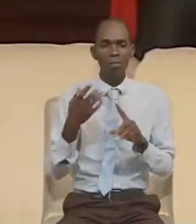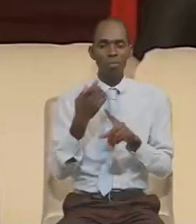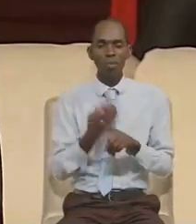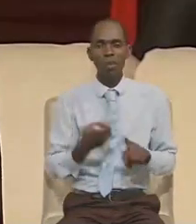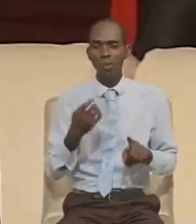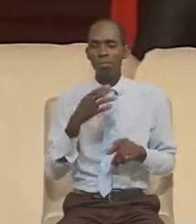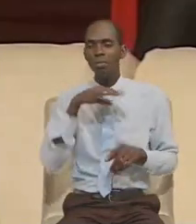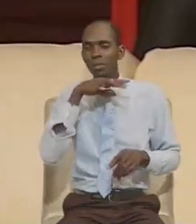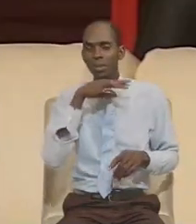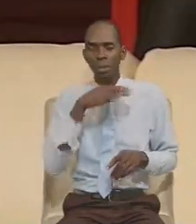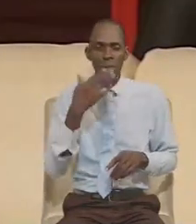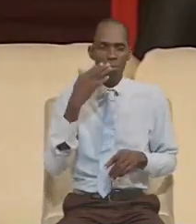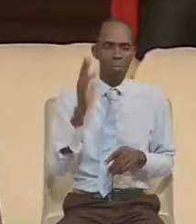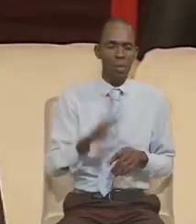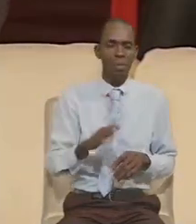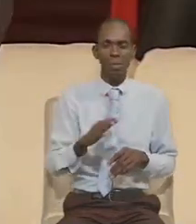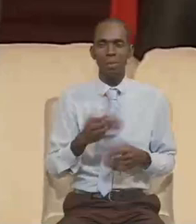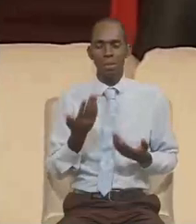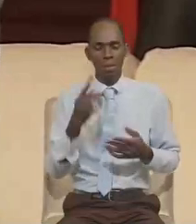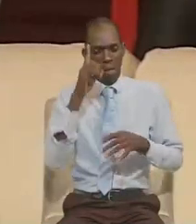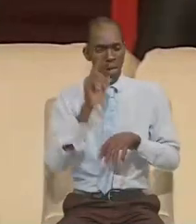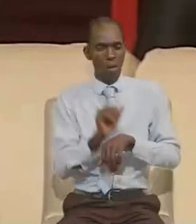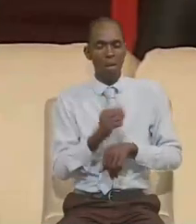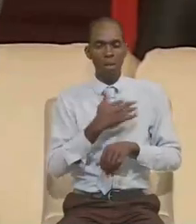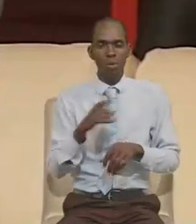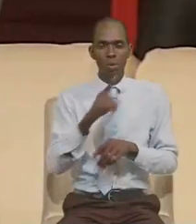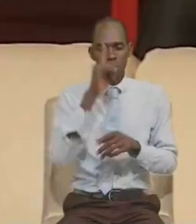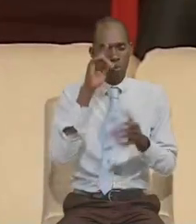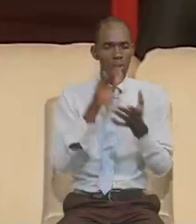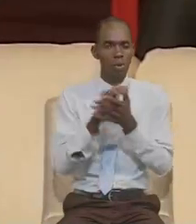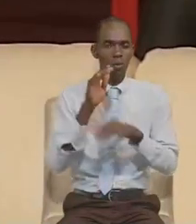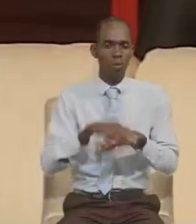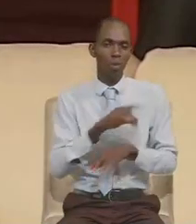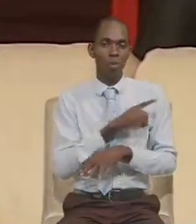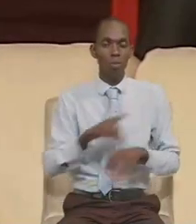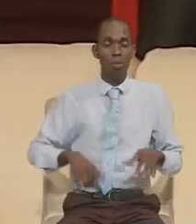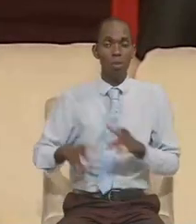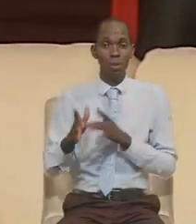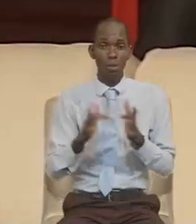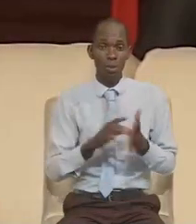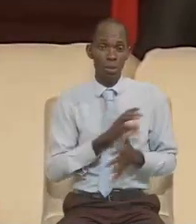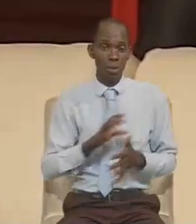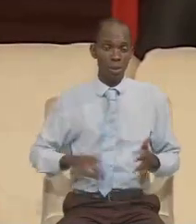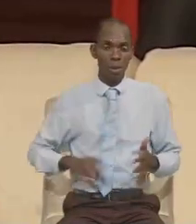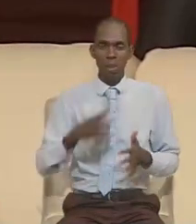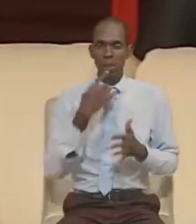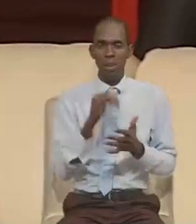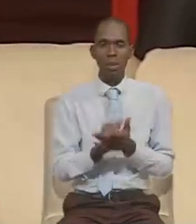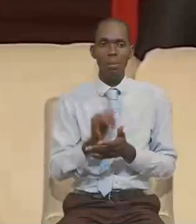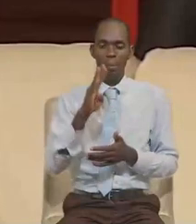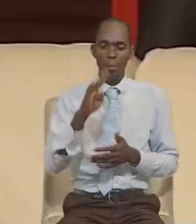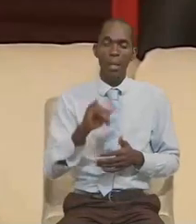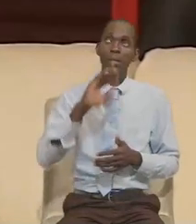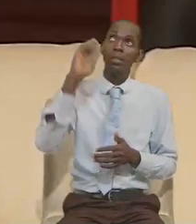mauvaises habitudes et vous croyez au Seigneur Jésus-Christ. On dit, c'est par la grâce que vous êtes sauvés, par le moyen de la